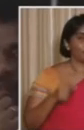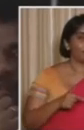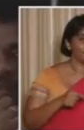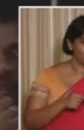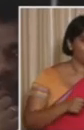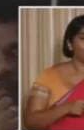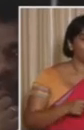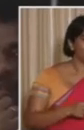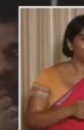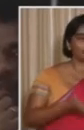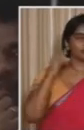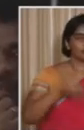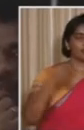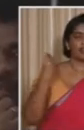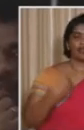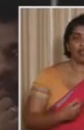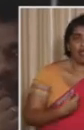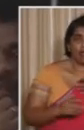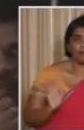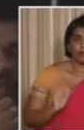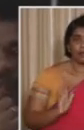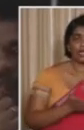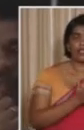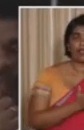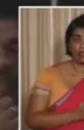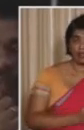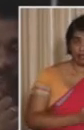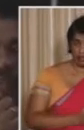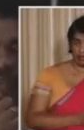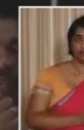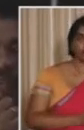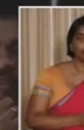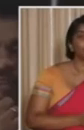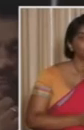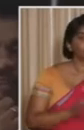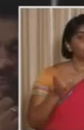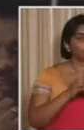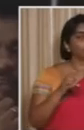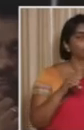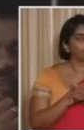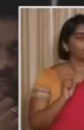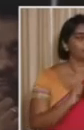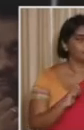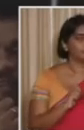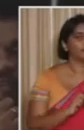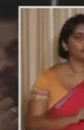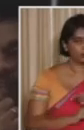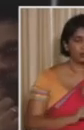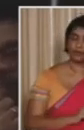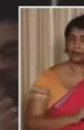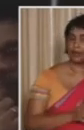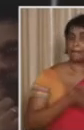නායකවරයාගේ කටහින්දා තමයි ඡන්ද ටික කැඩෙන්නේ කියලා. අපි නෙමෙයි කියන්නේ. හිරුනිකා කියන්නේ. ඉතින් සා ඔබතුමාලගේ පක්ෂය ඇතුළෙම මේ අර්බුදේ තියෙන්නේ. ඉතින් ඒ